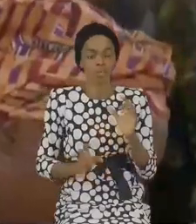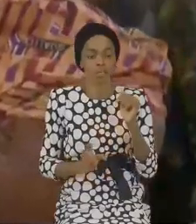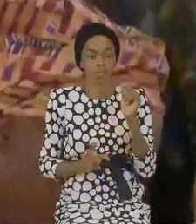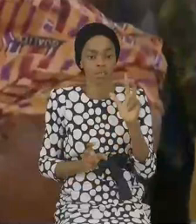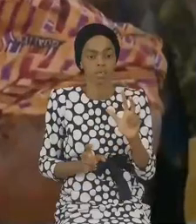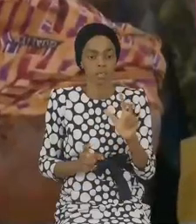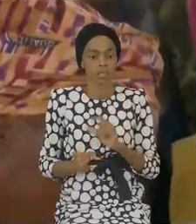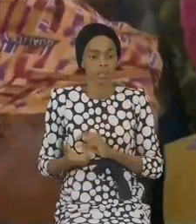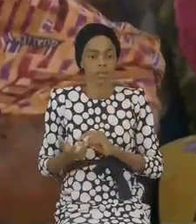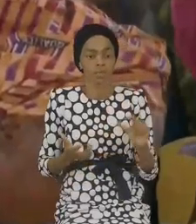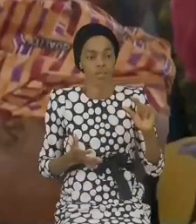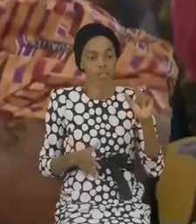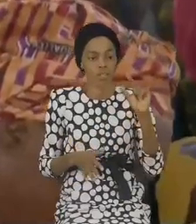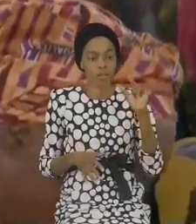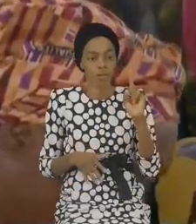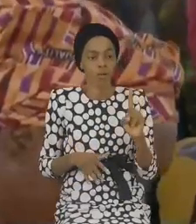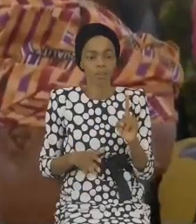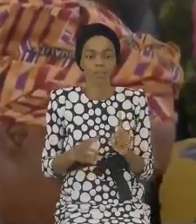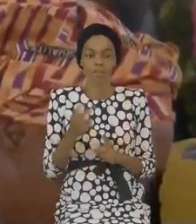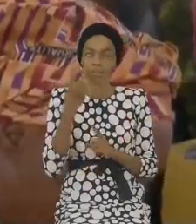3, verset 1.